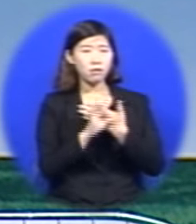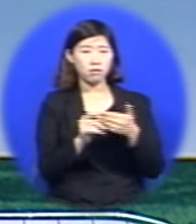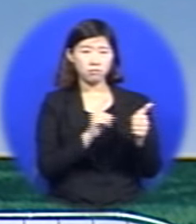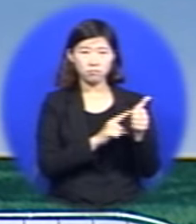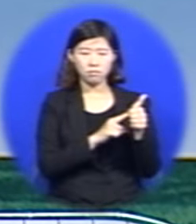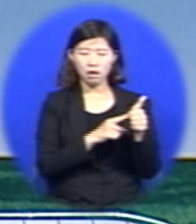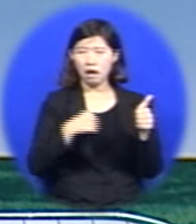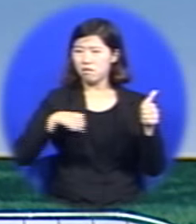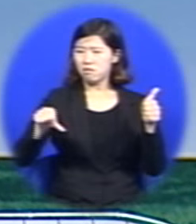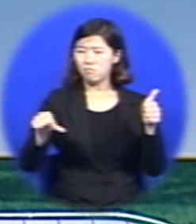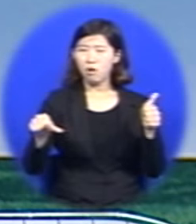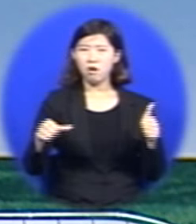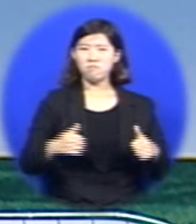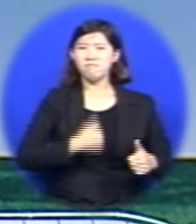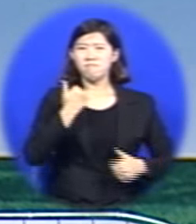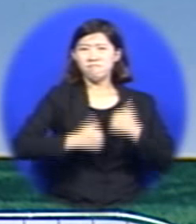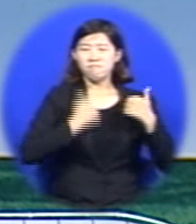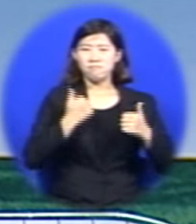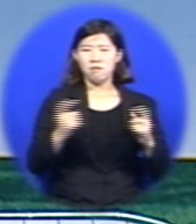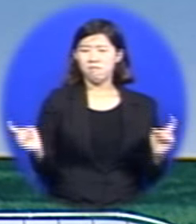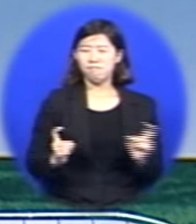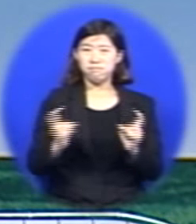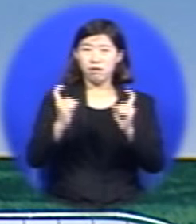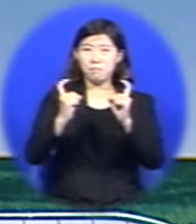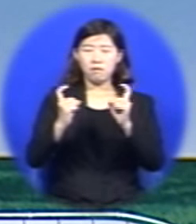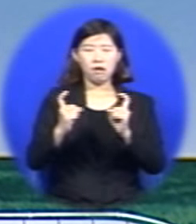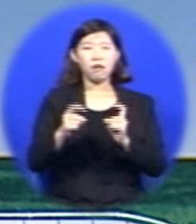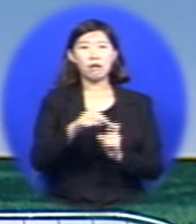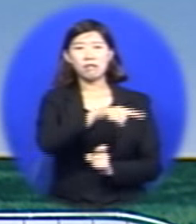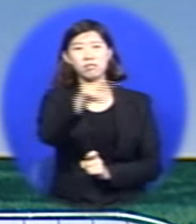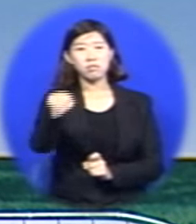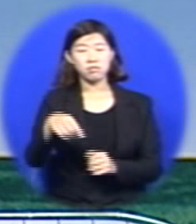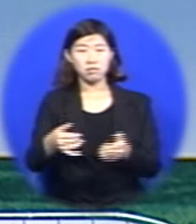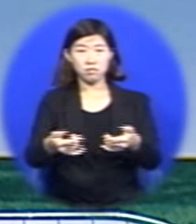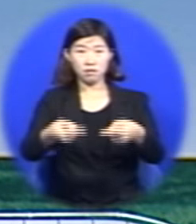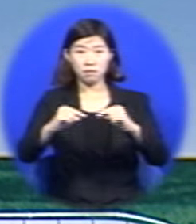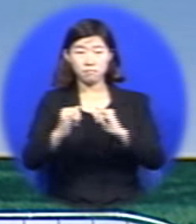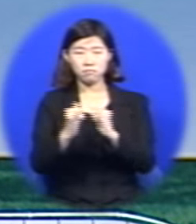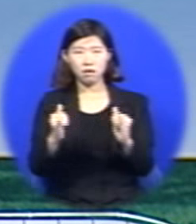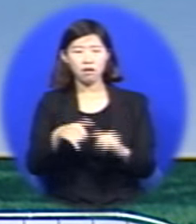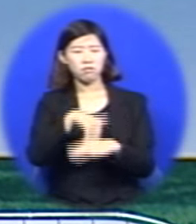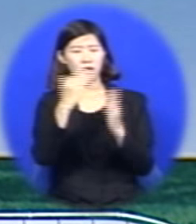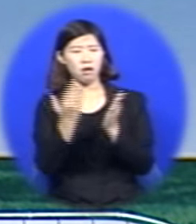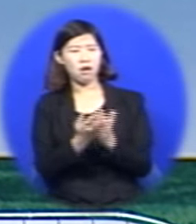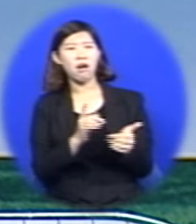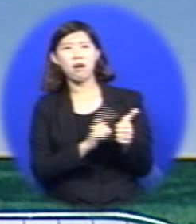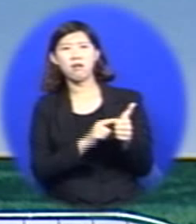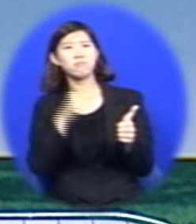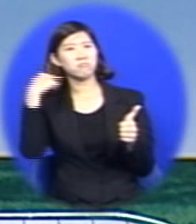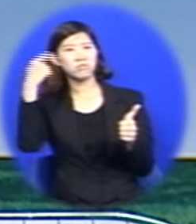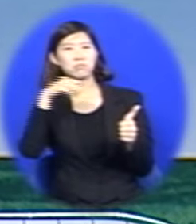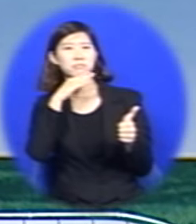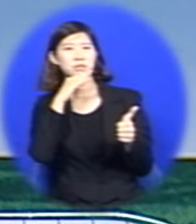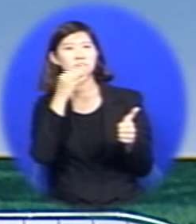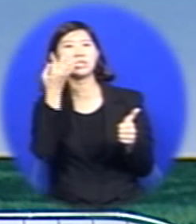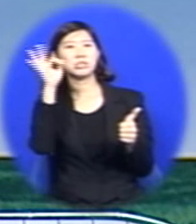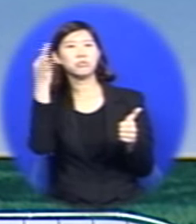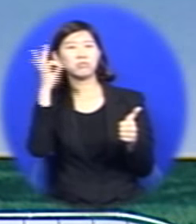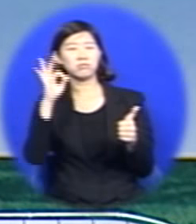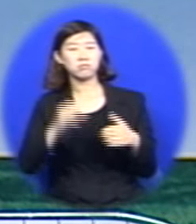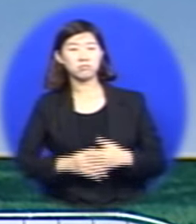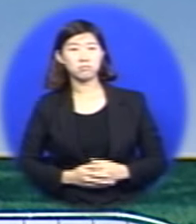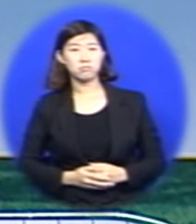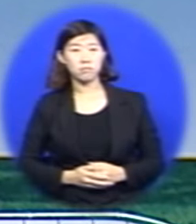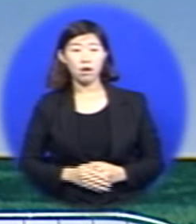싸우면 다들 아 미쳤구나 그렇게 될 가능성이 많습니다. 아무 말을 하지 않으면